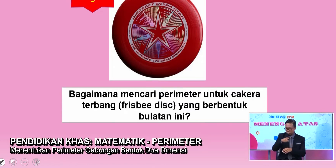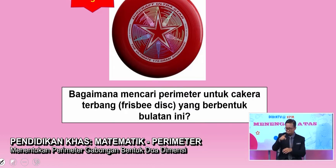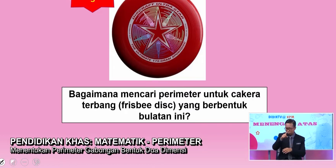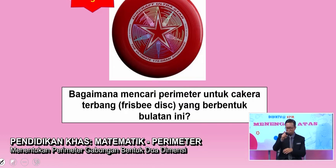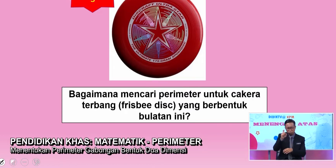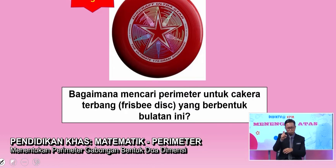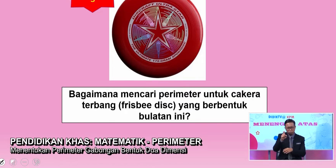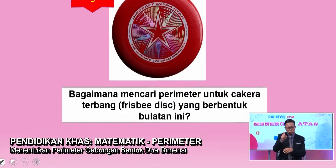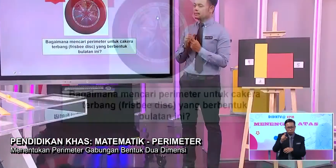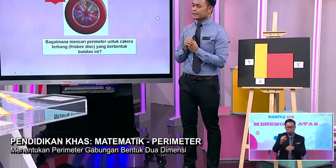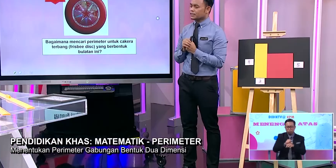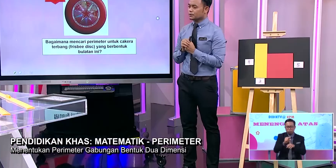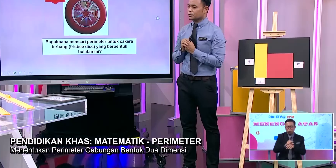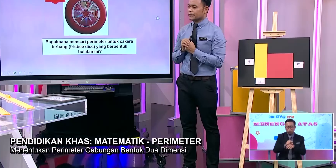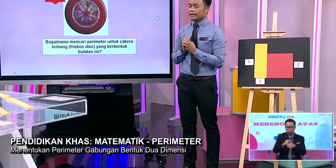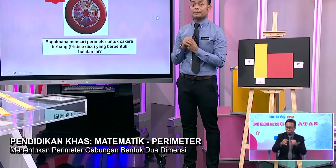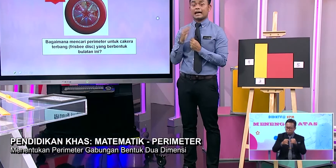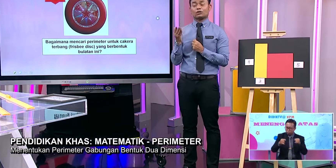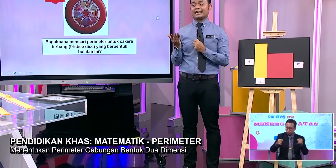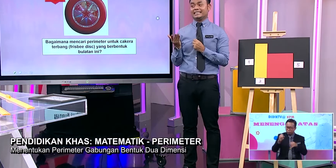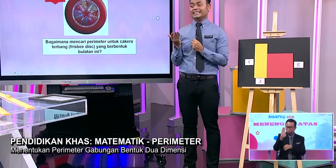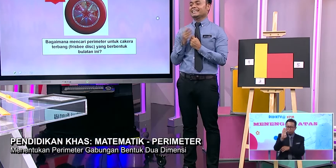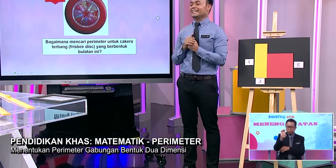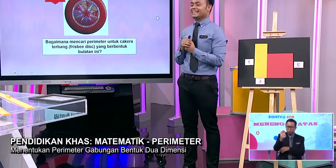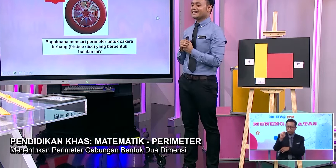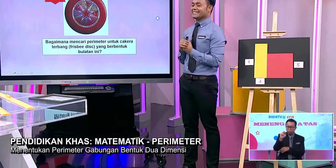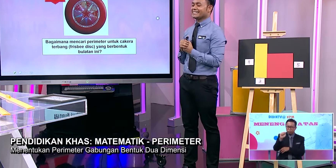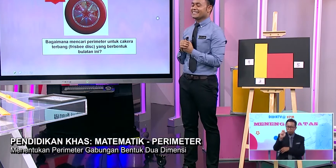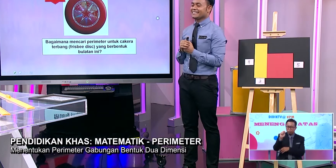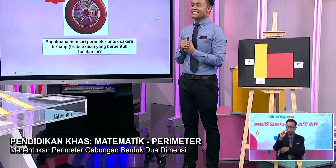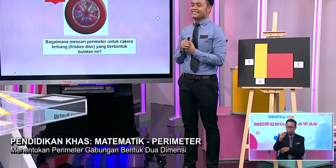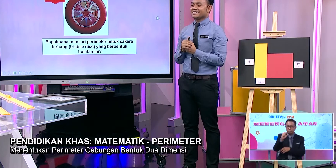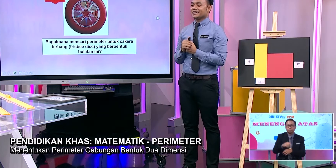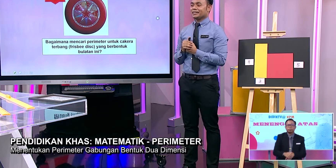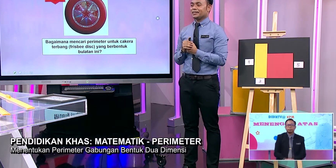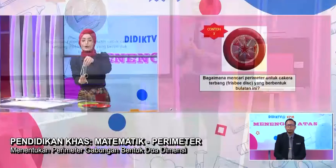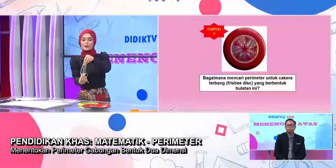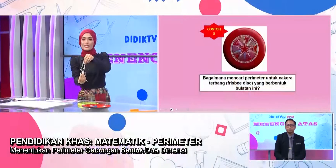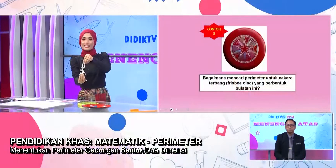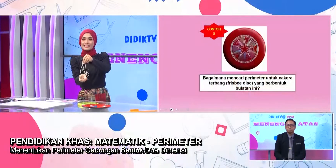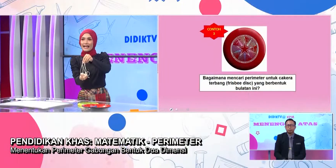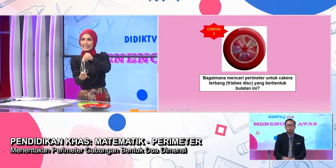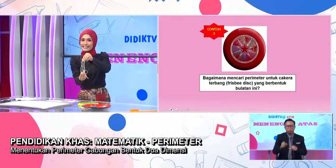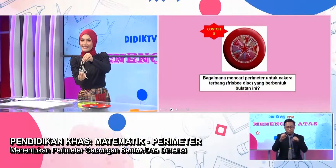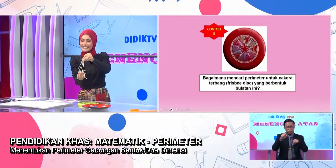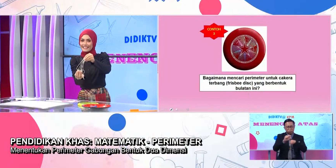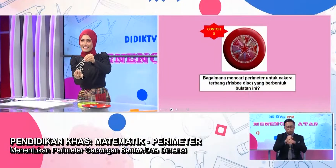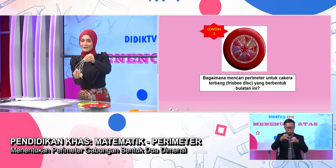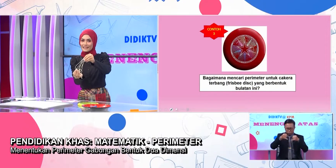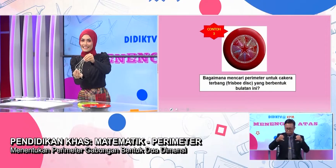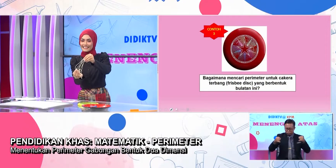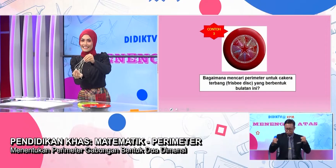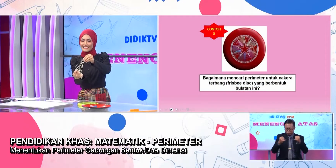perlu gunakan benang nisada benang kaco Tunjukkan adenata Jinggo hahay ada benang atau boleh gunakan tali